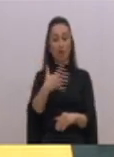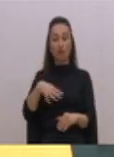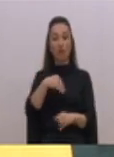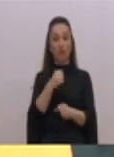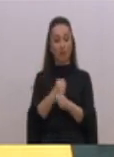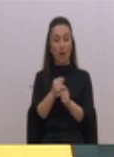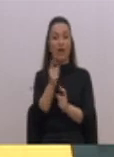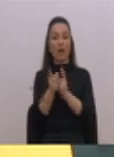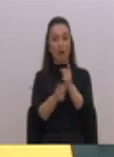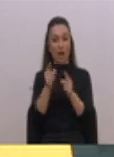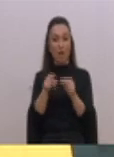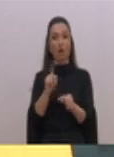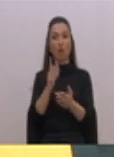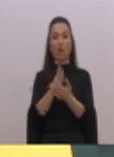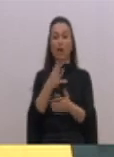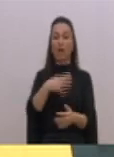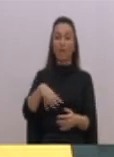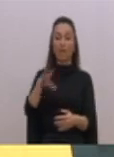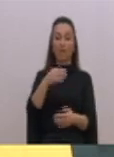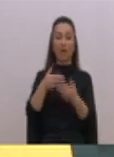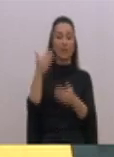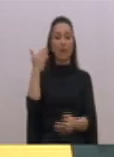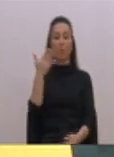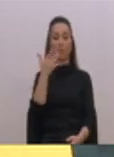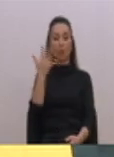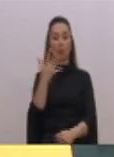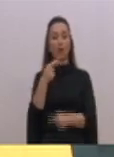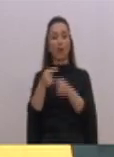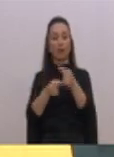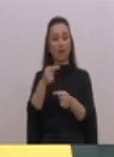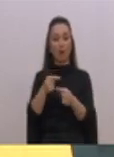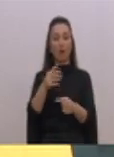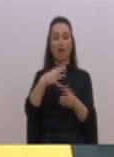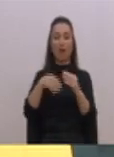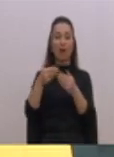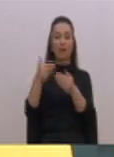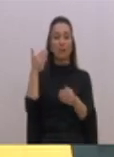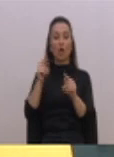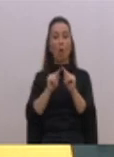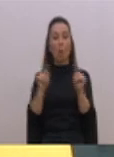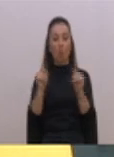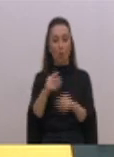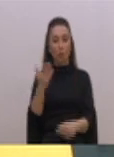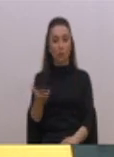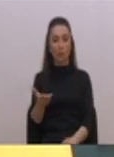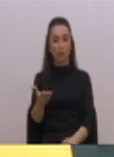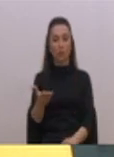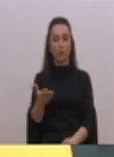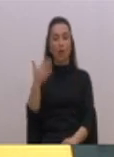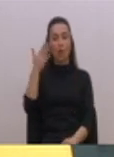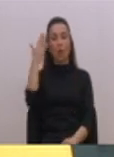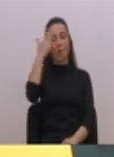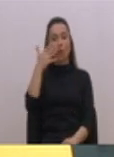გავაკეთეთ რეფორმები, რომელზეც ყველა წინა პოლიტიკური თაობა, ყველა წინა ოპოზიცია